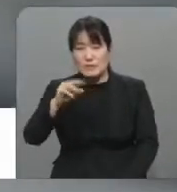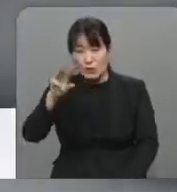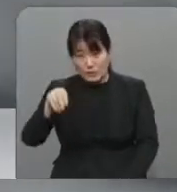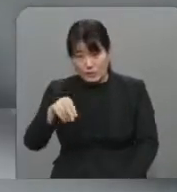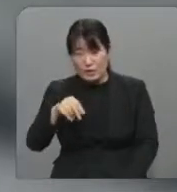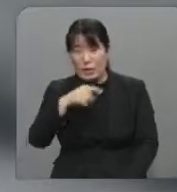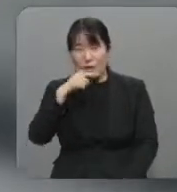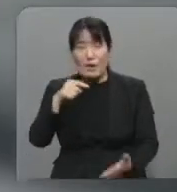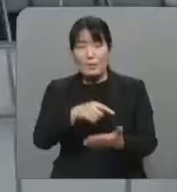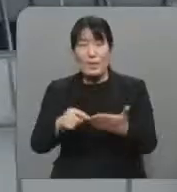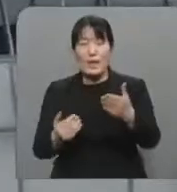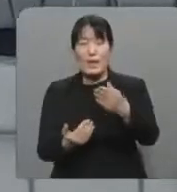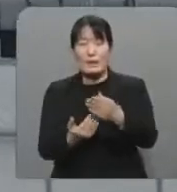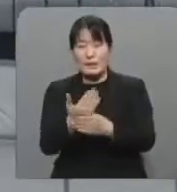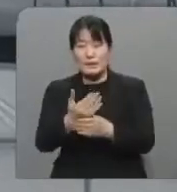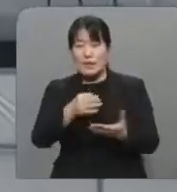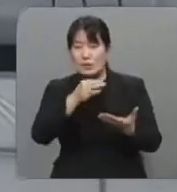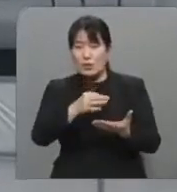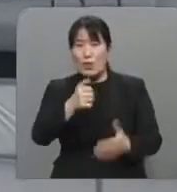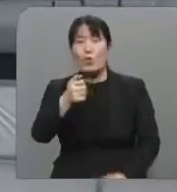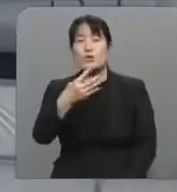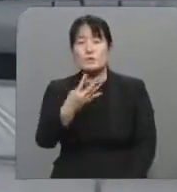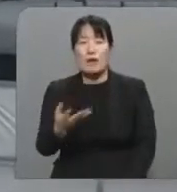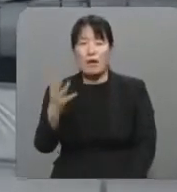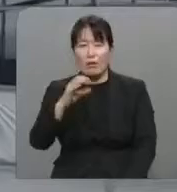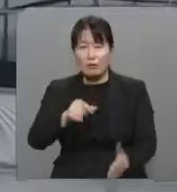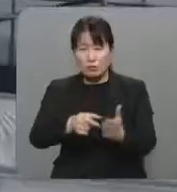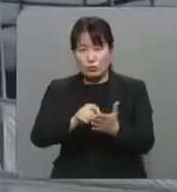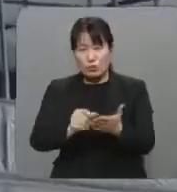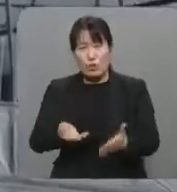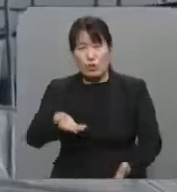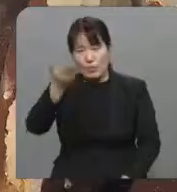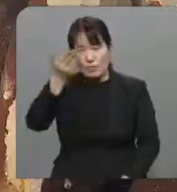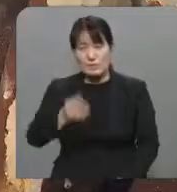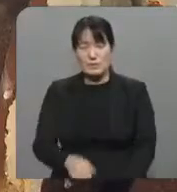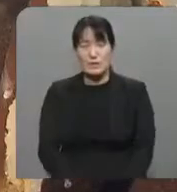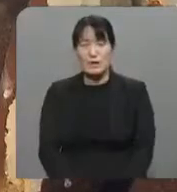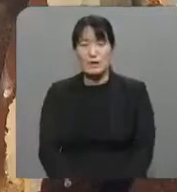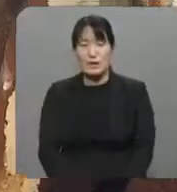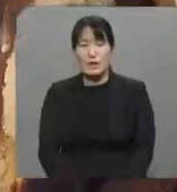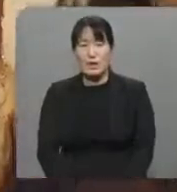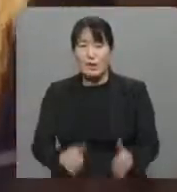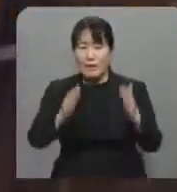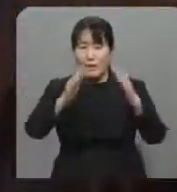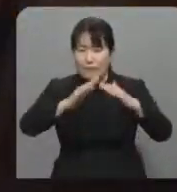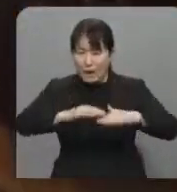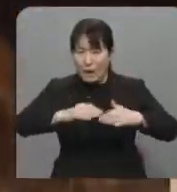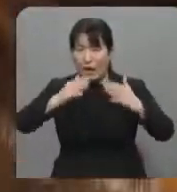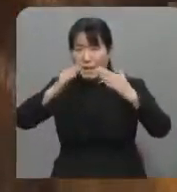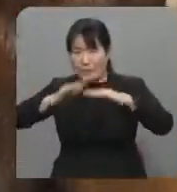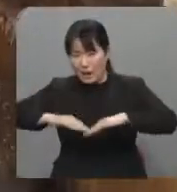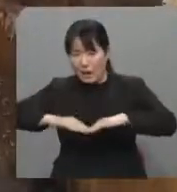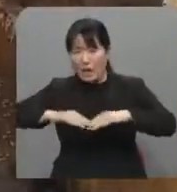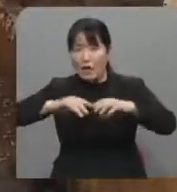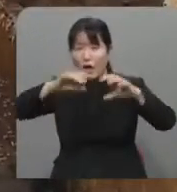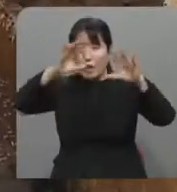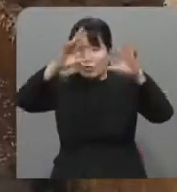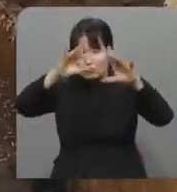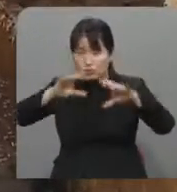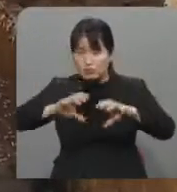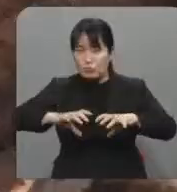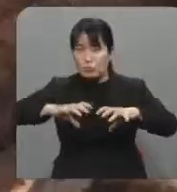눈 피해를 입어 피해액이 벌써 54억 원을 넘었습니다. 무너진 시설물 위에 쌓인 눈의 양이 워낙